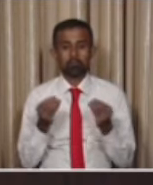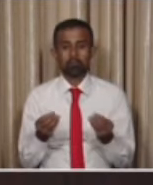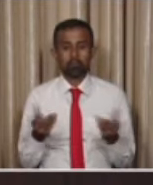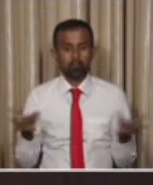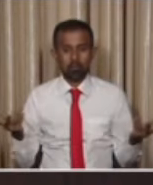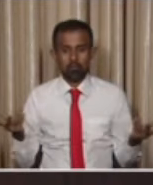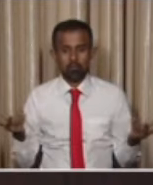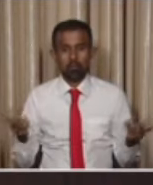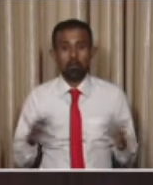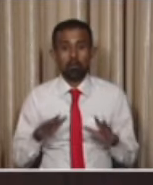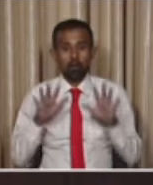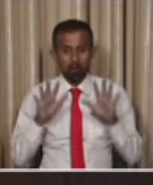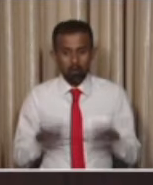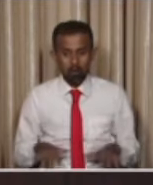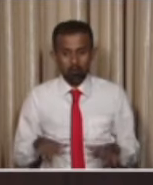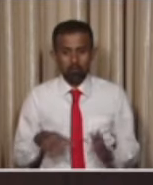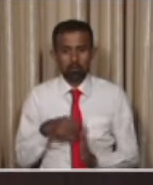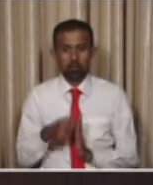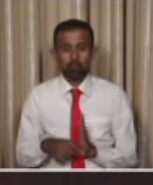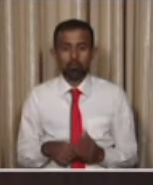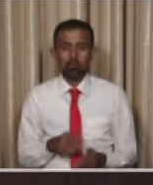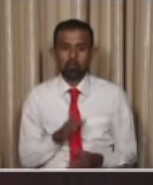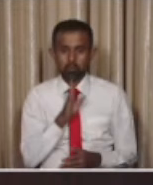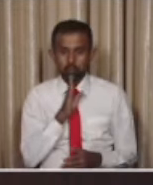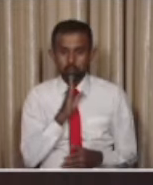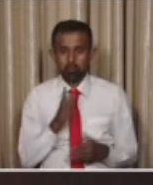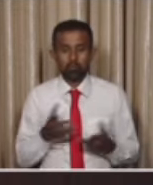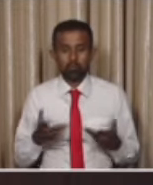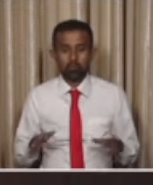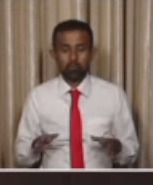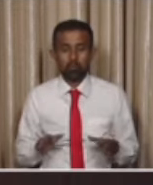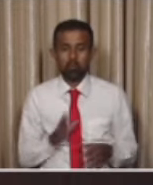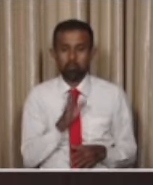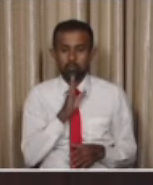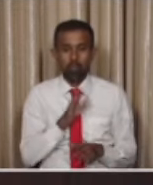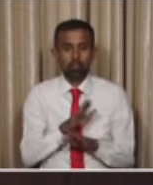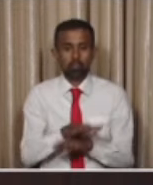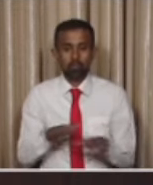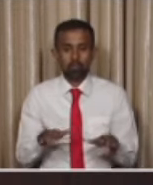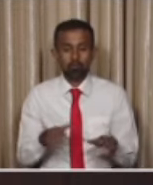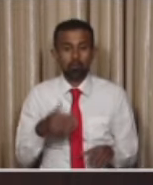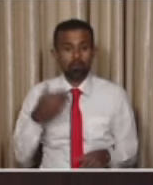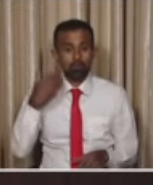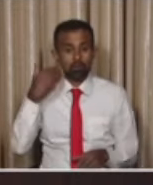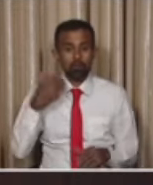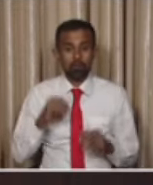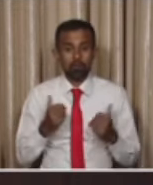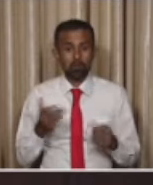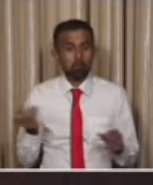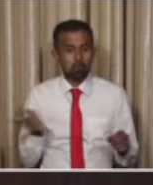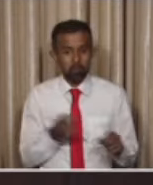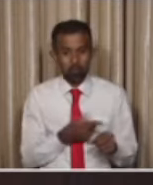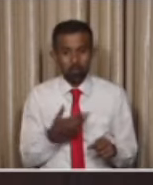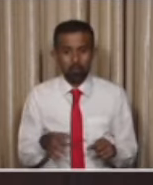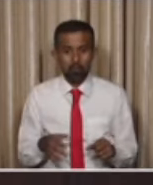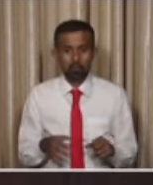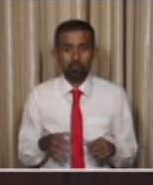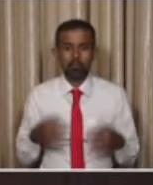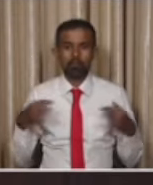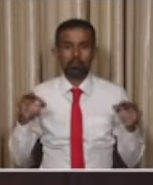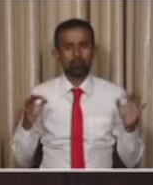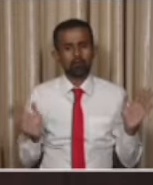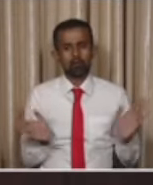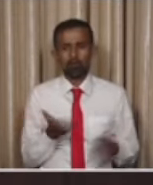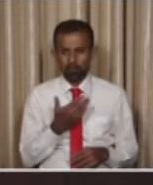awasan ye arah merate kehdniye tatkak nirmane karpu ahinsa ka daruangge jiwita pawa udara gatu. Kartini ni dasar no,